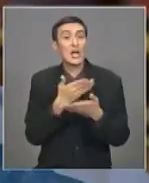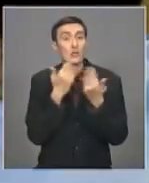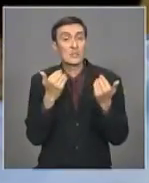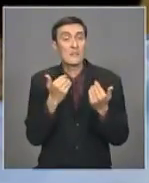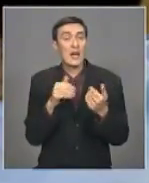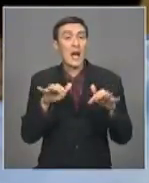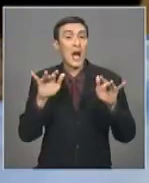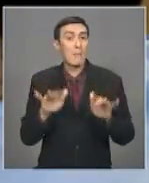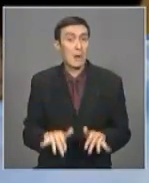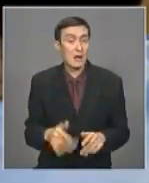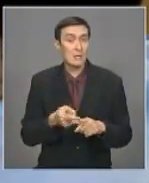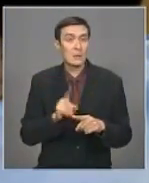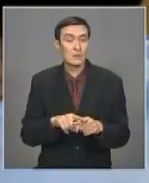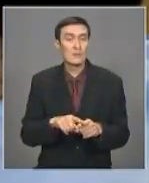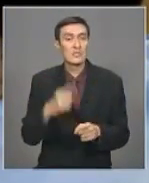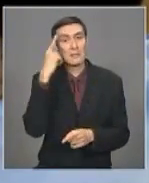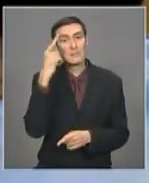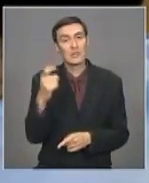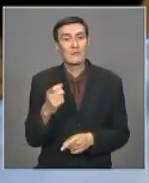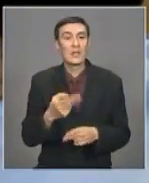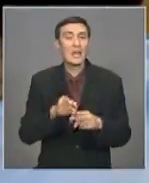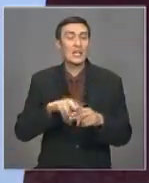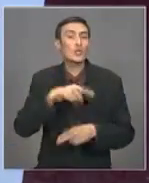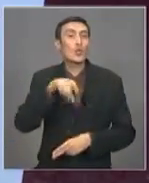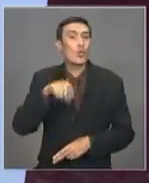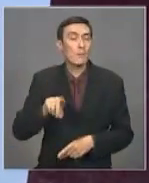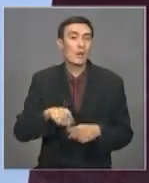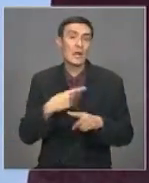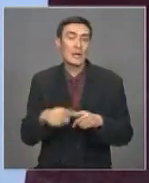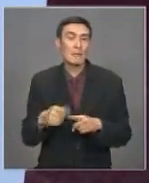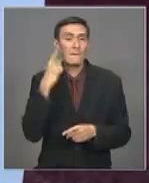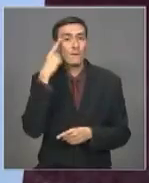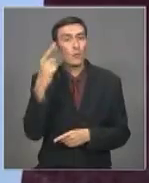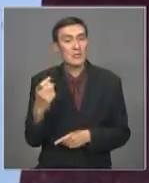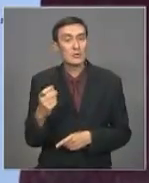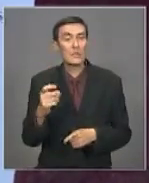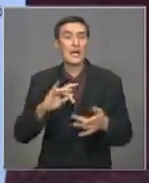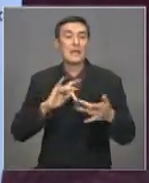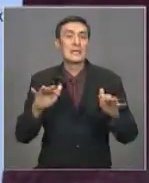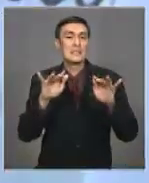кассового аппарата вы можете отправить сообщение на указанный номер, либо оставить